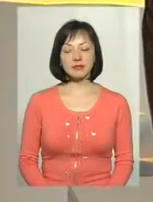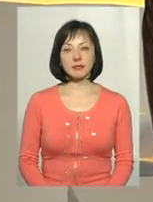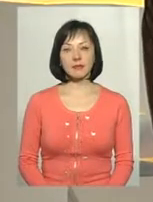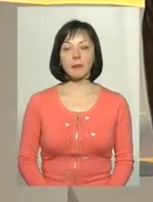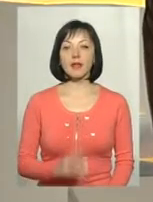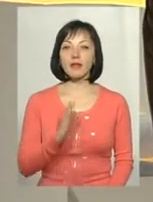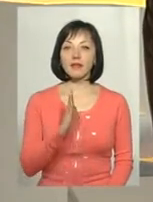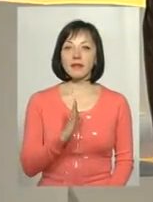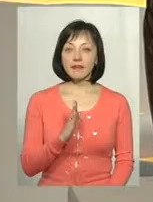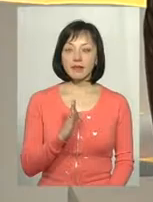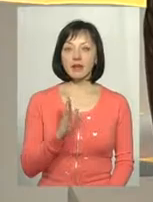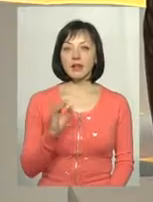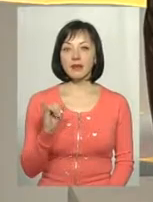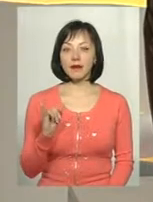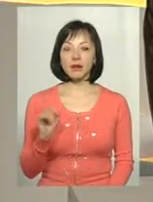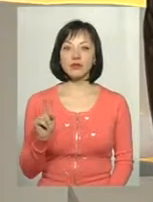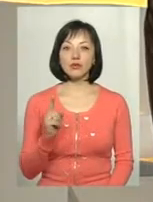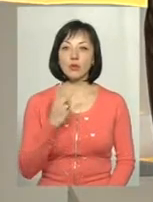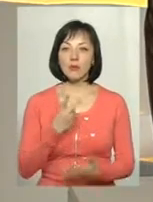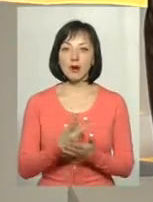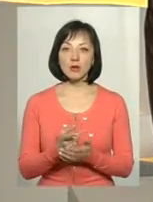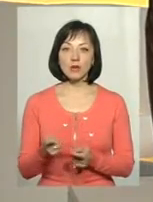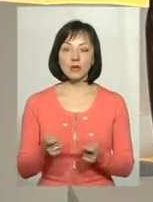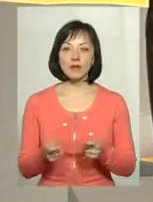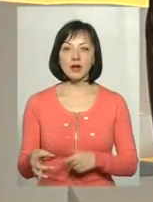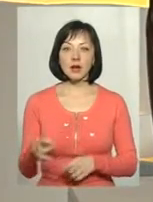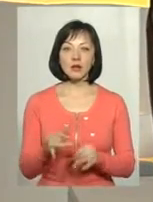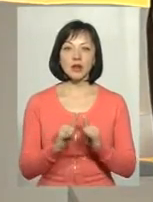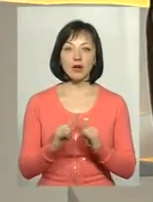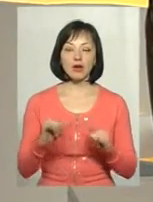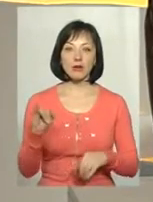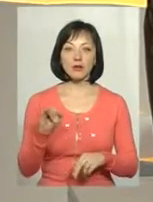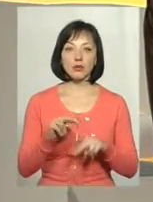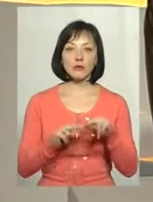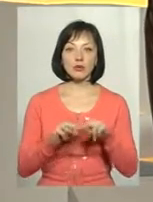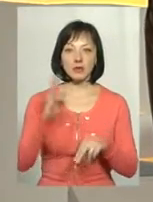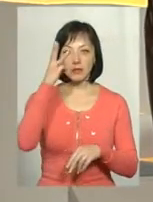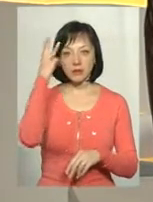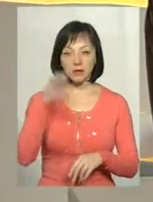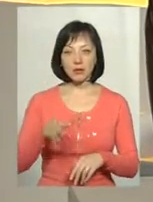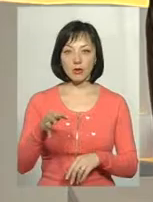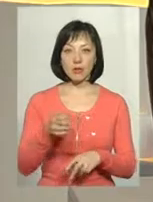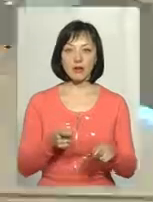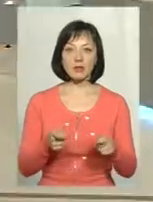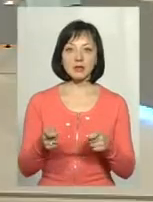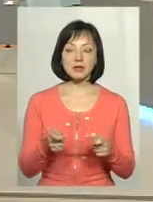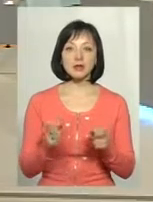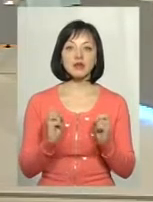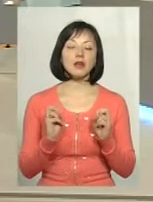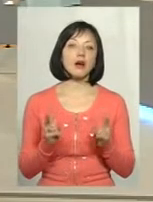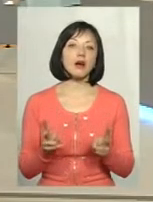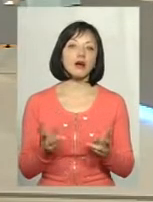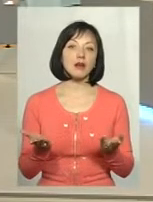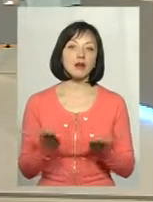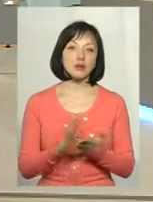Віро Іванівно, а що бачить управління регіонального розвитку та будівництва Хмельницької обласної державної адміністрації?